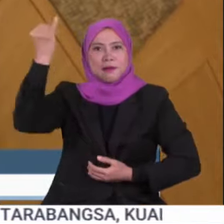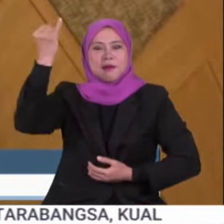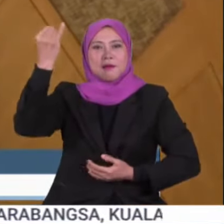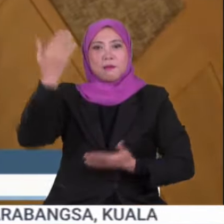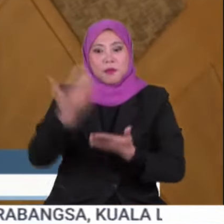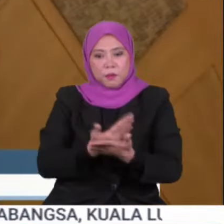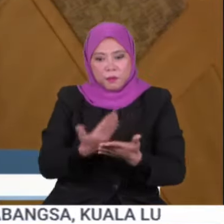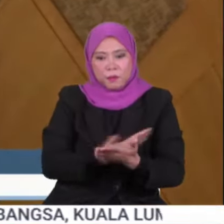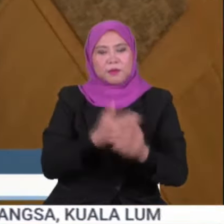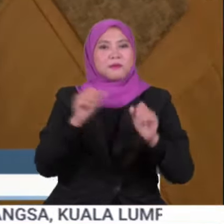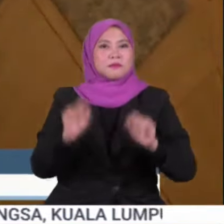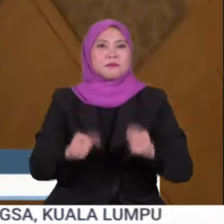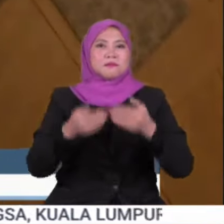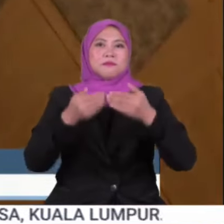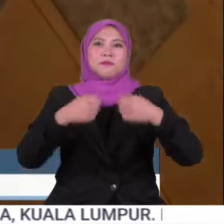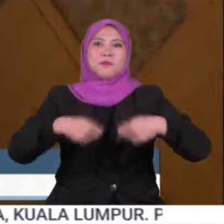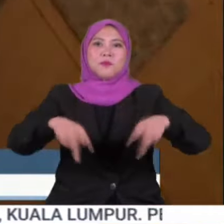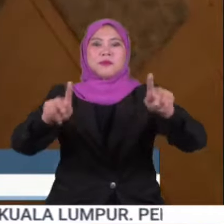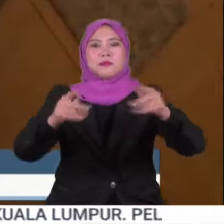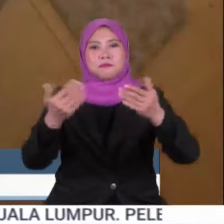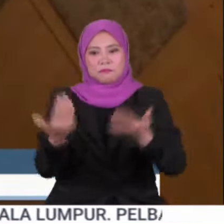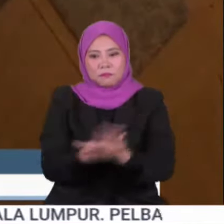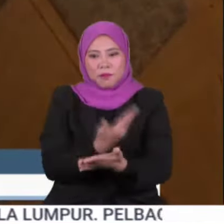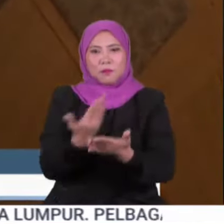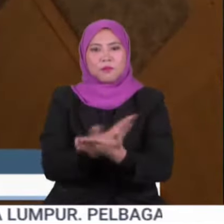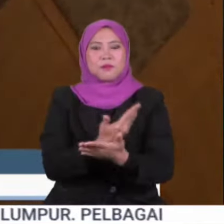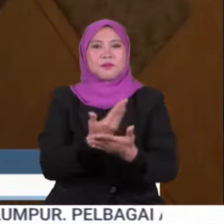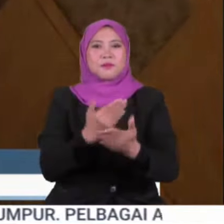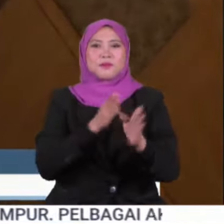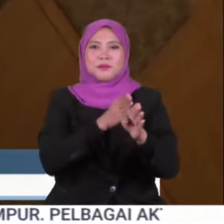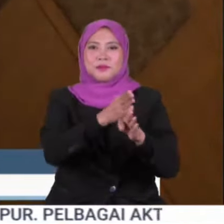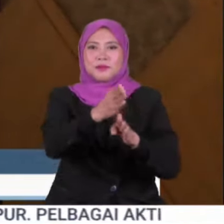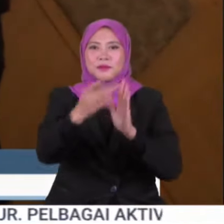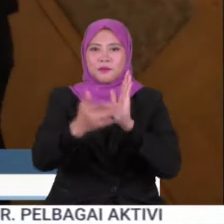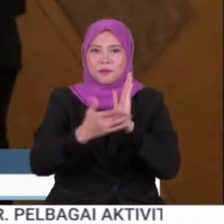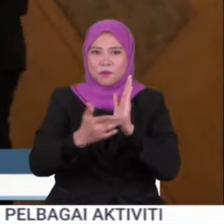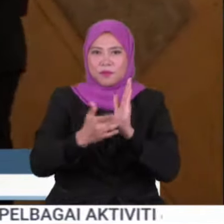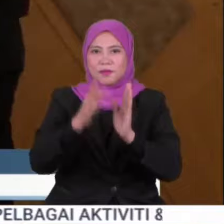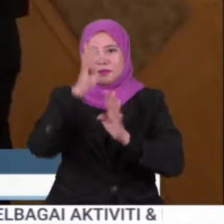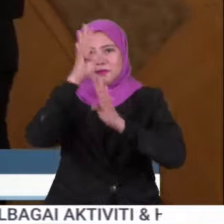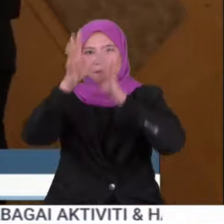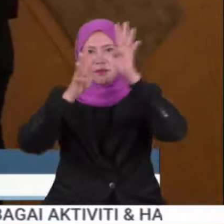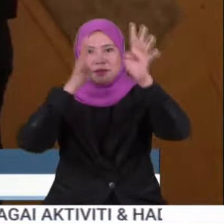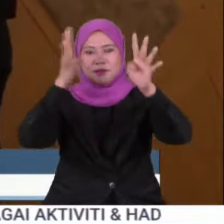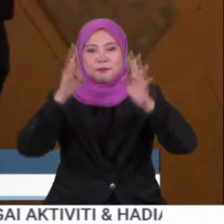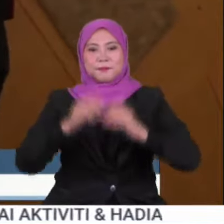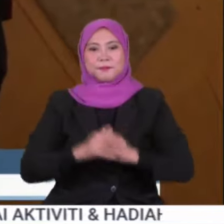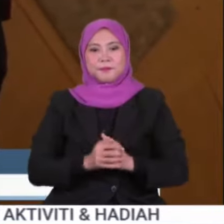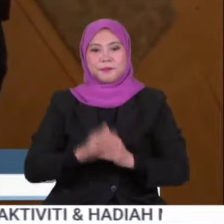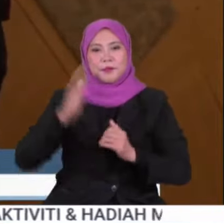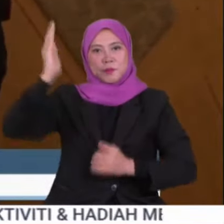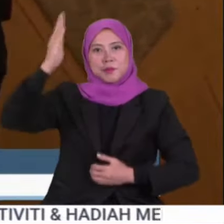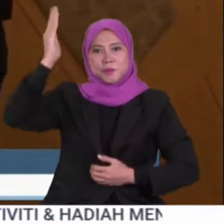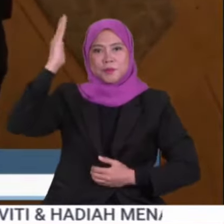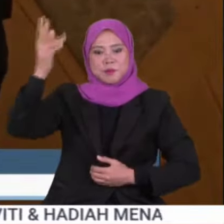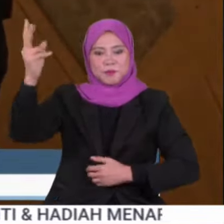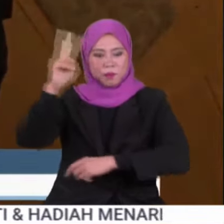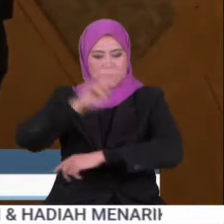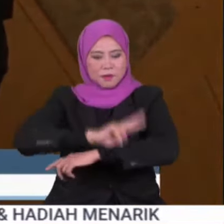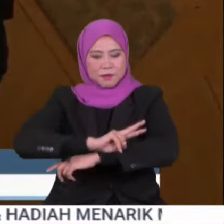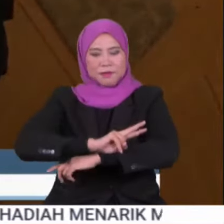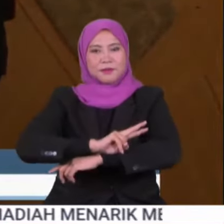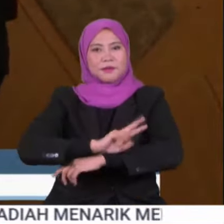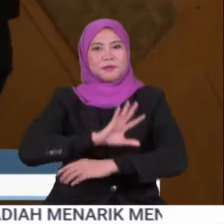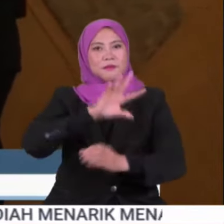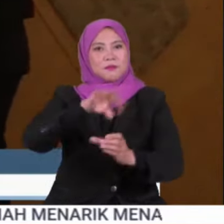segar dan membuka laluan kepada penemuan baharu dalam bidang teknologi dan inovasi. Persidangan dua hari berkenaan